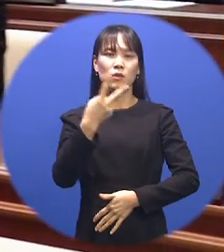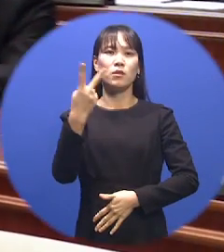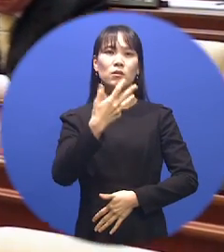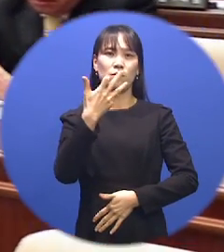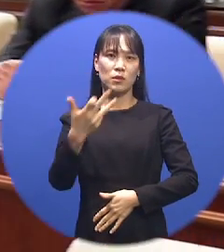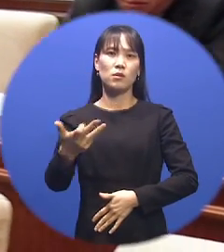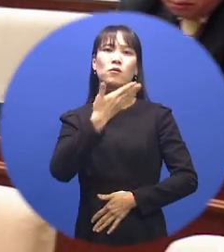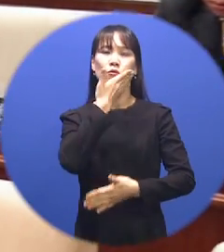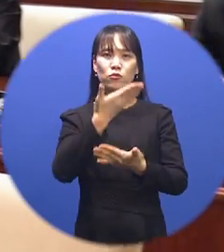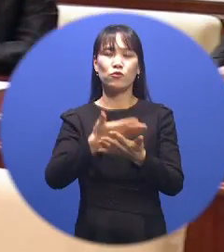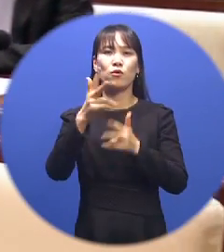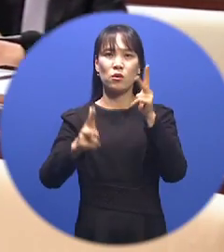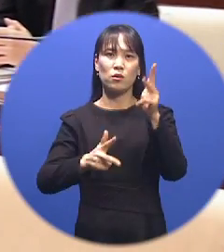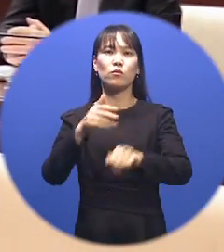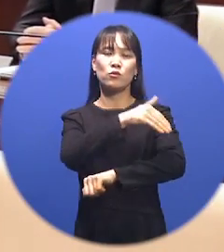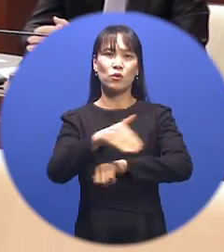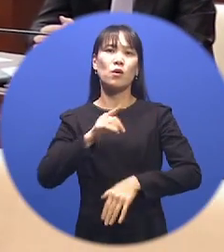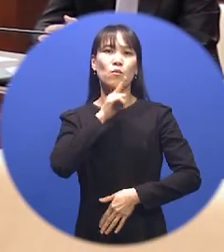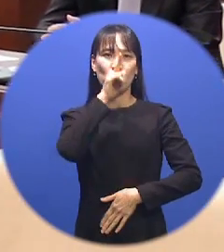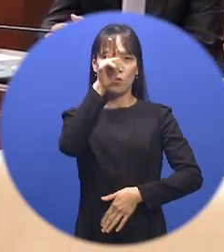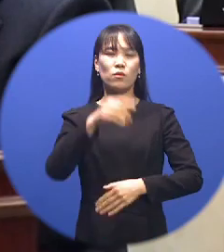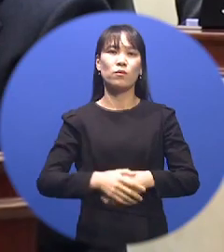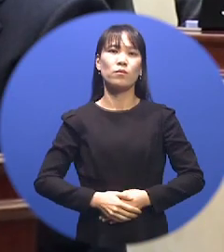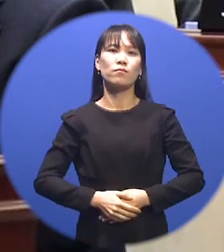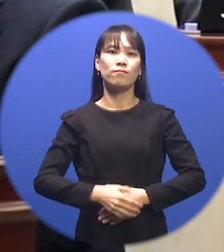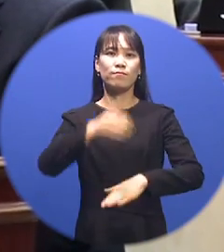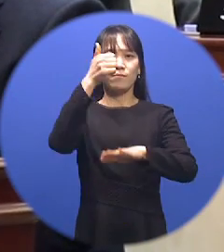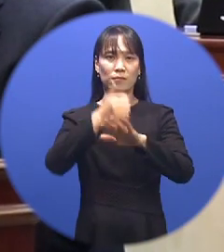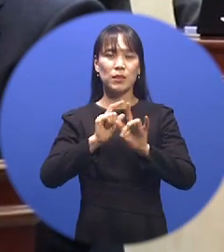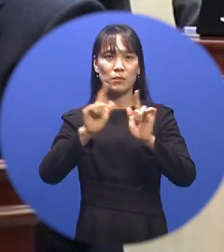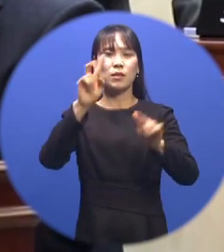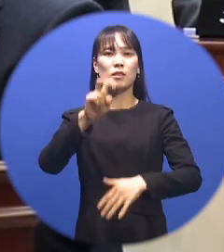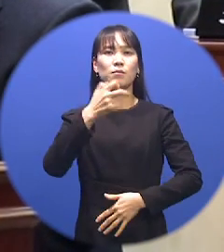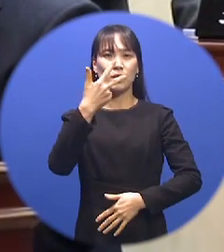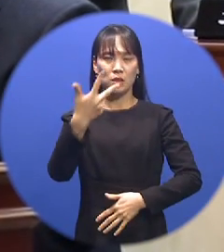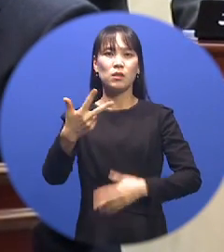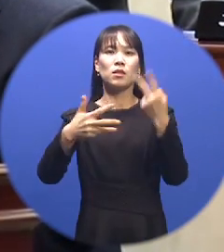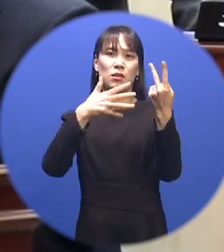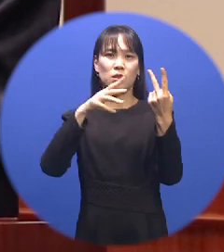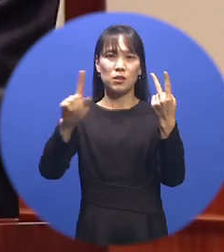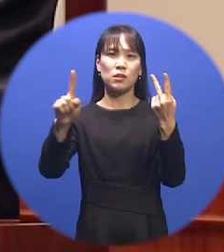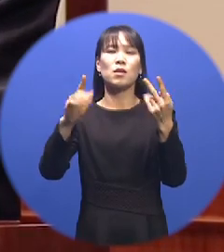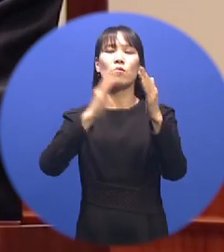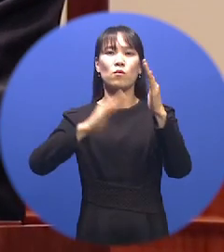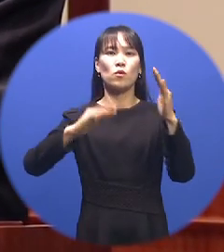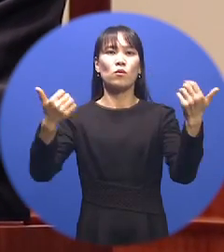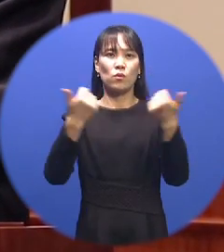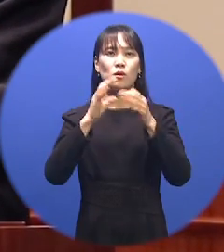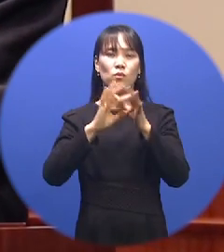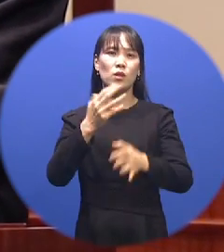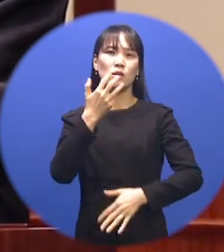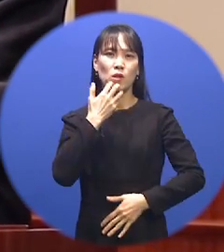실적 및 2018년도 주요 업무 계획 보고를 진행하고 마지막 날인 27일 제2차